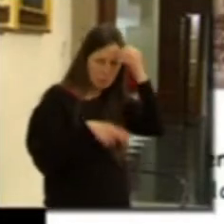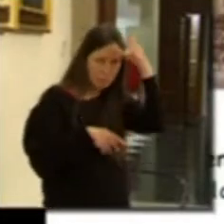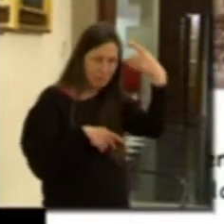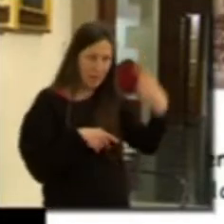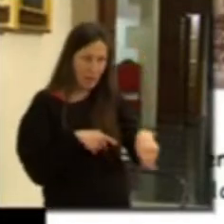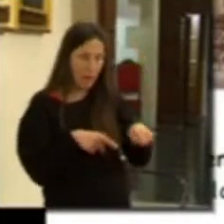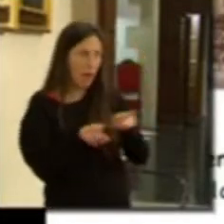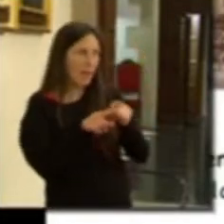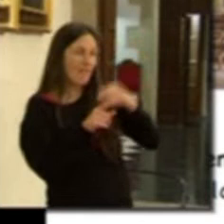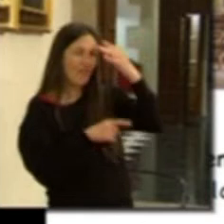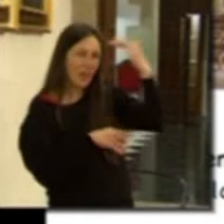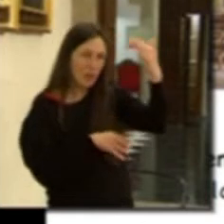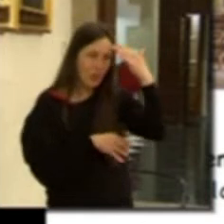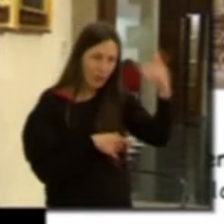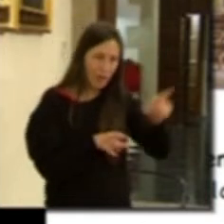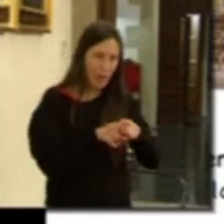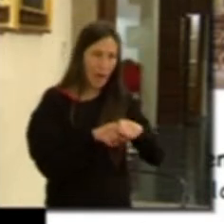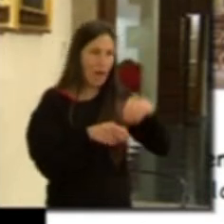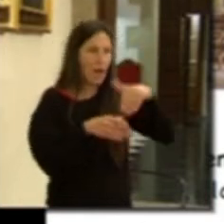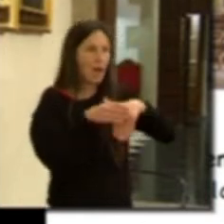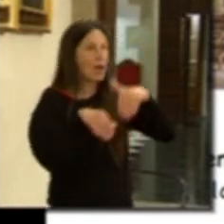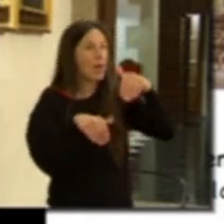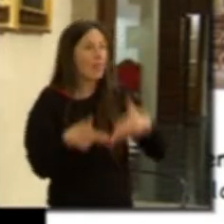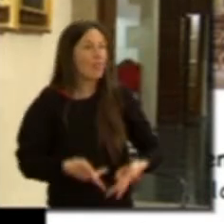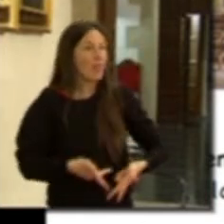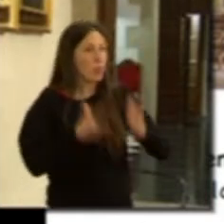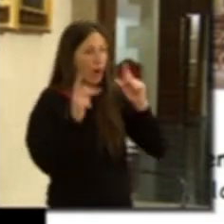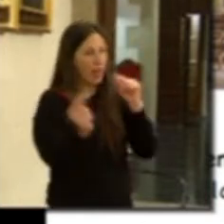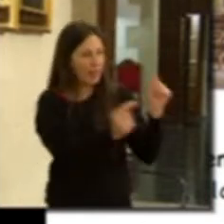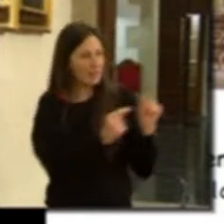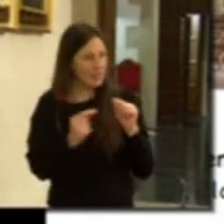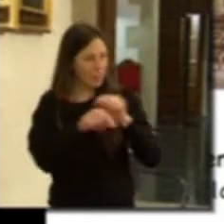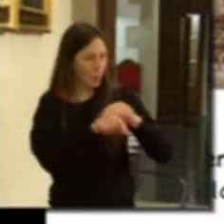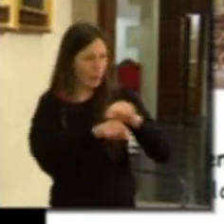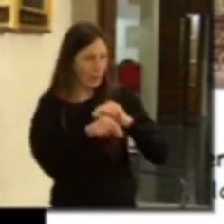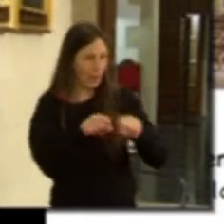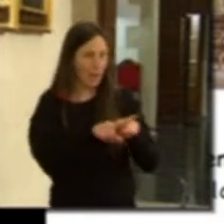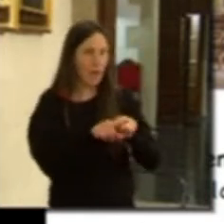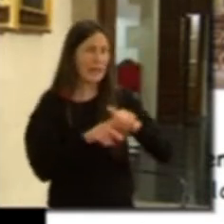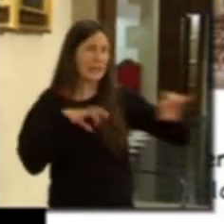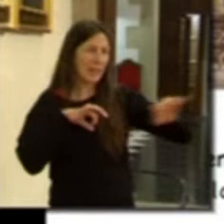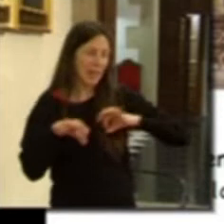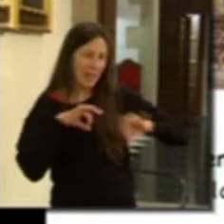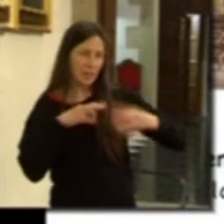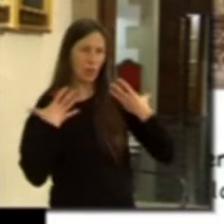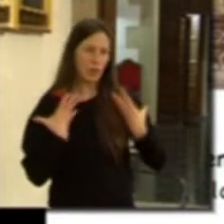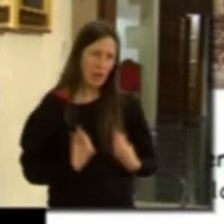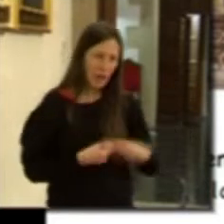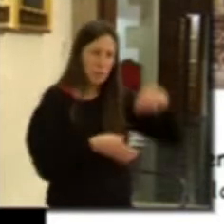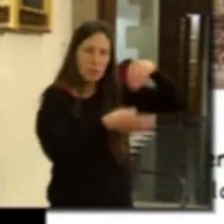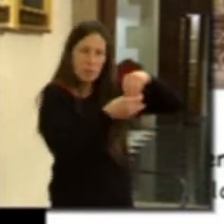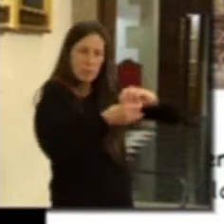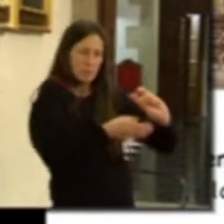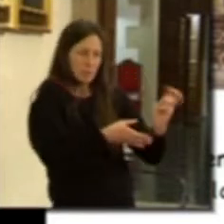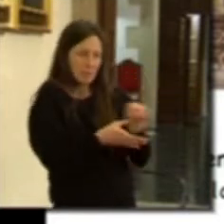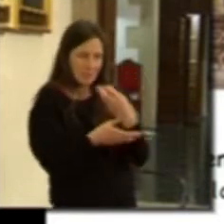inventar la filosofia, el drama, tot lo important passava allà, tota la creativitat passava allà. I si us fixeu en aquesta il·lustració que teniu aquí,